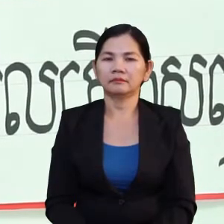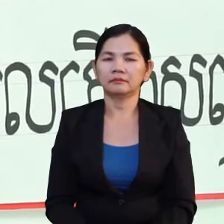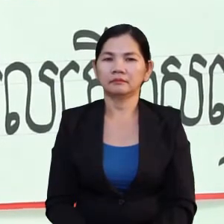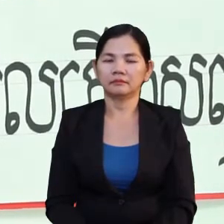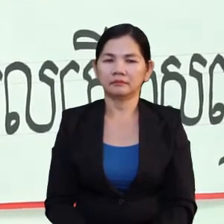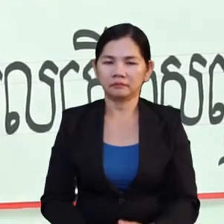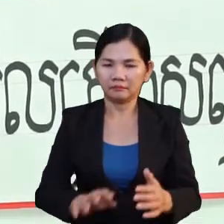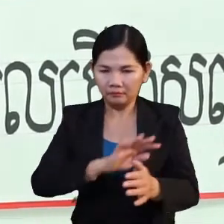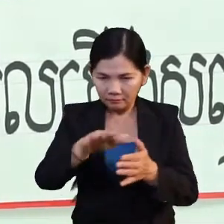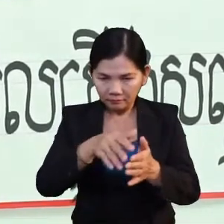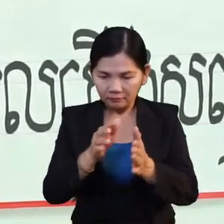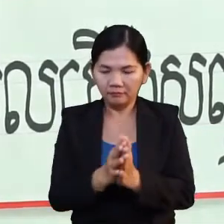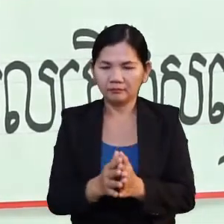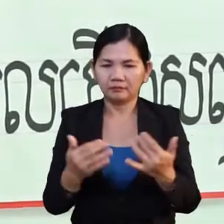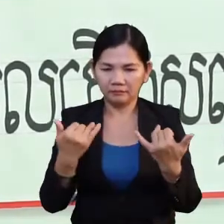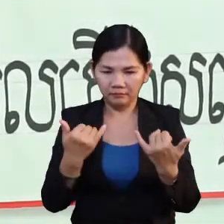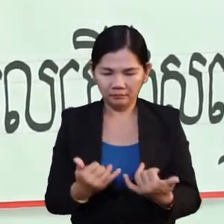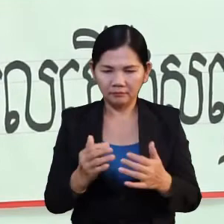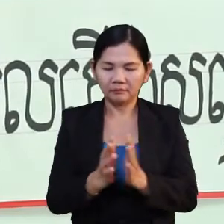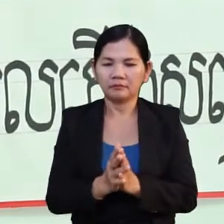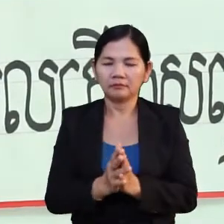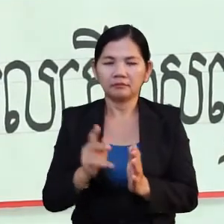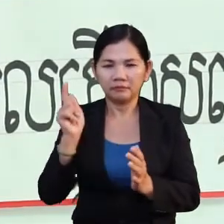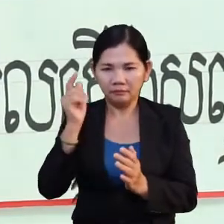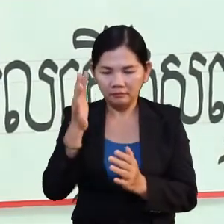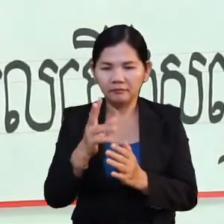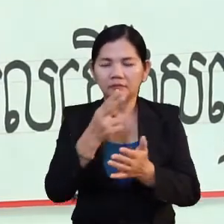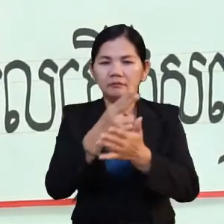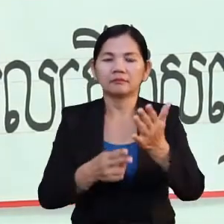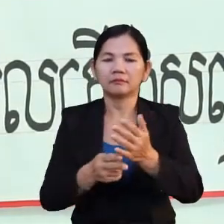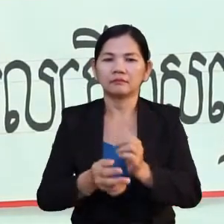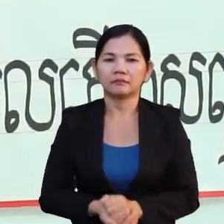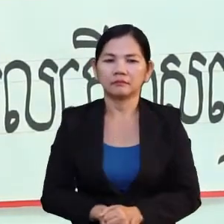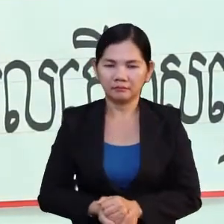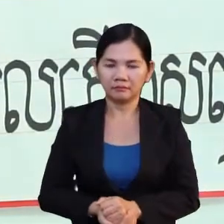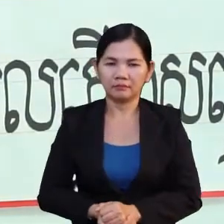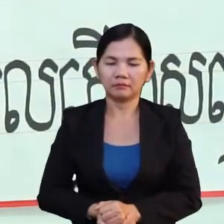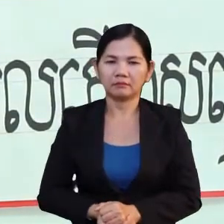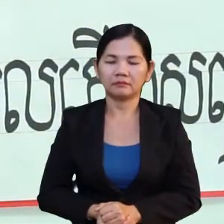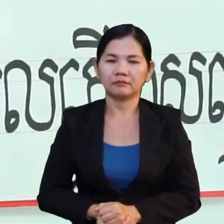ចាអរគុណកូនឥឡូវកូនមើលសង្កេតឃើញរូបអ្វីខ្លះ